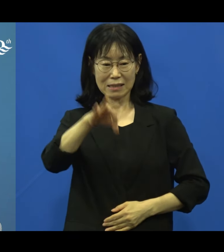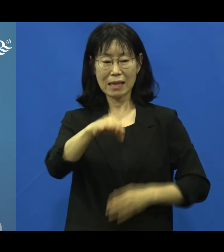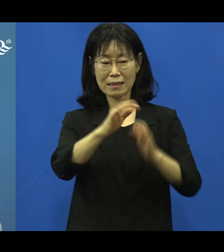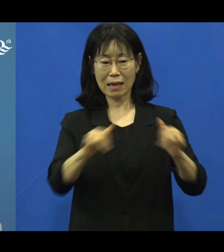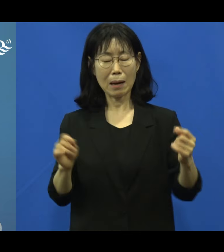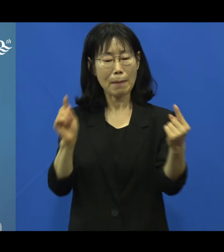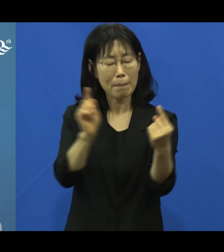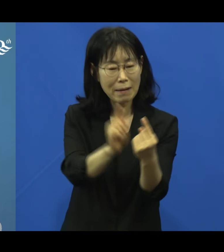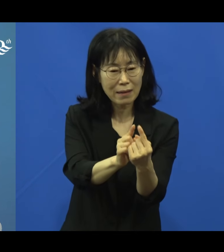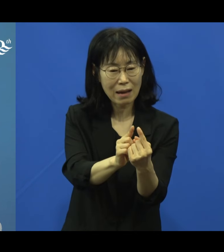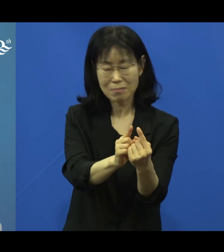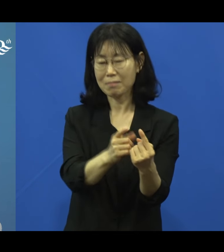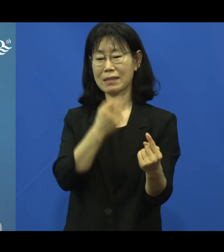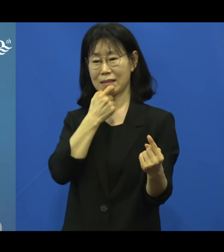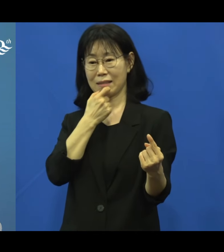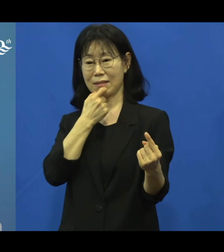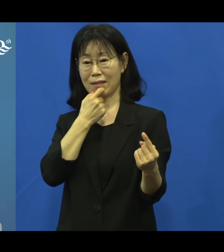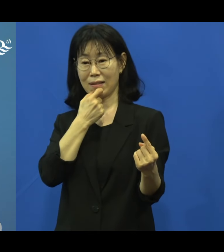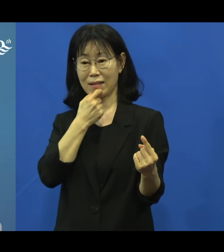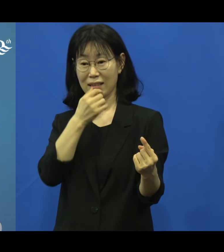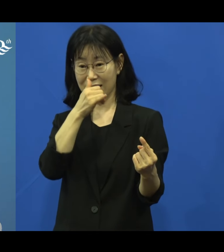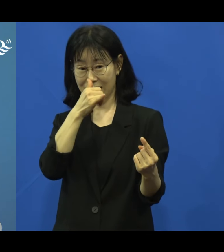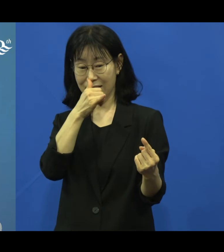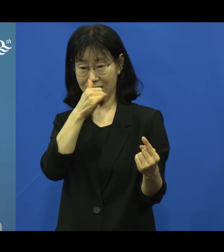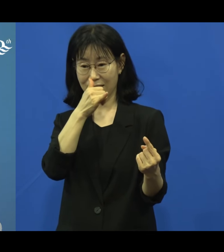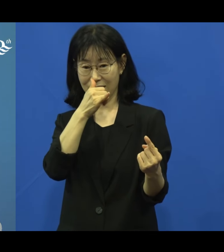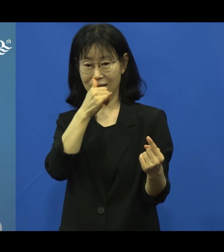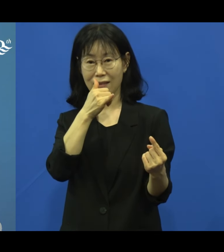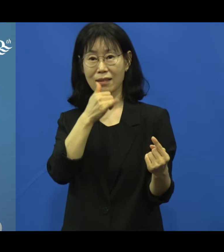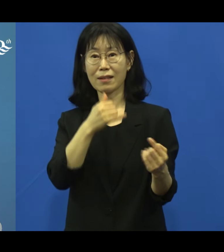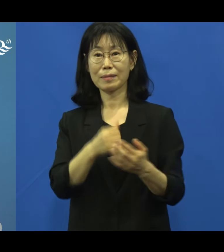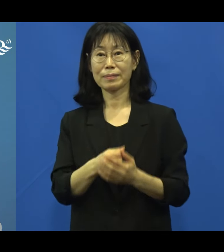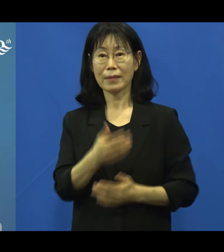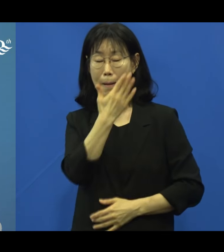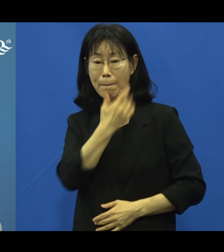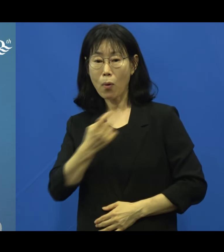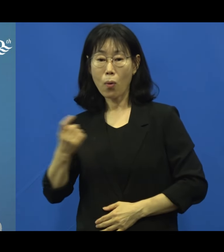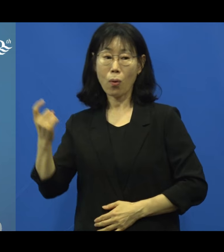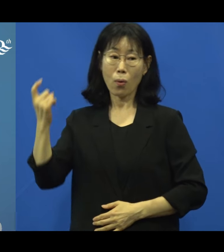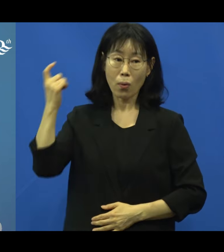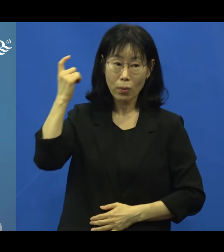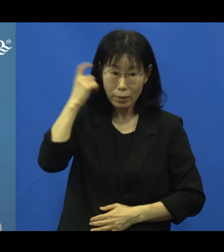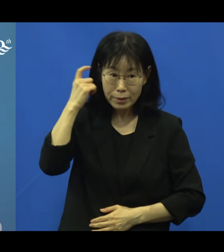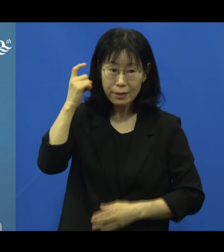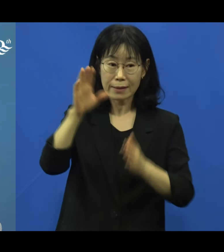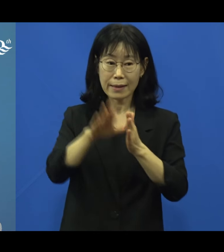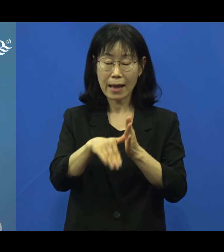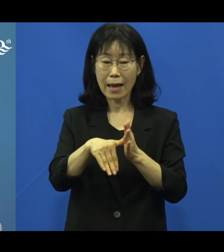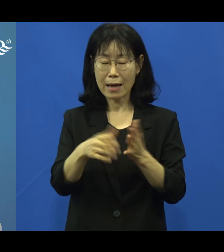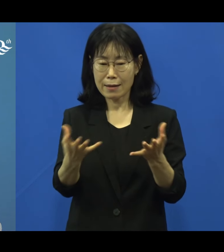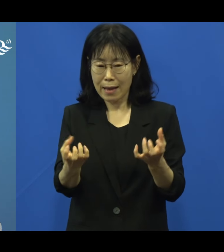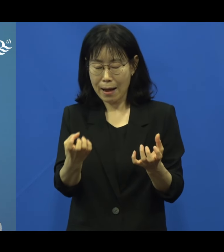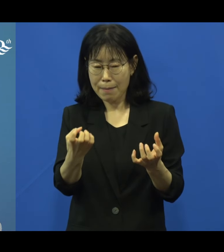정확하고 분명합니다. 사마리아에 있는 선지자 엘리사예요. 복음을 들어야 구원을 얻는 거지.